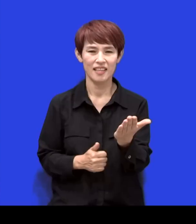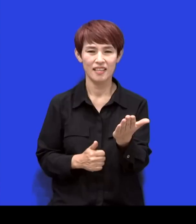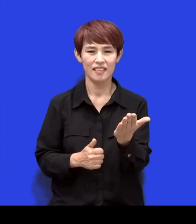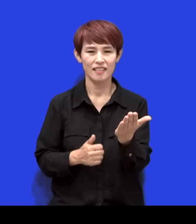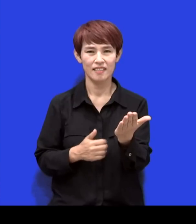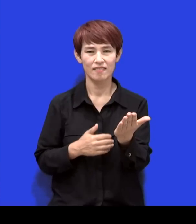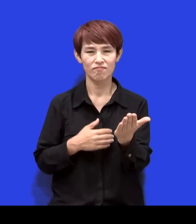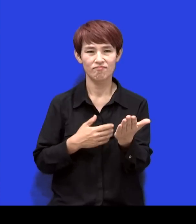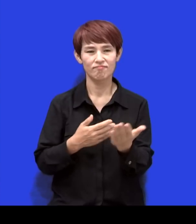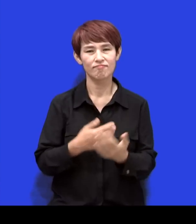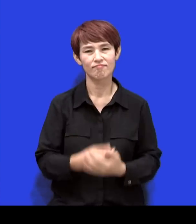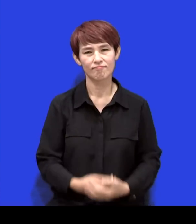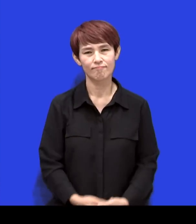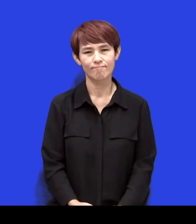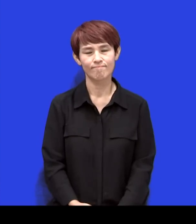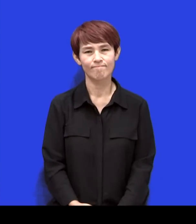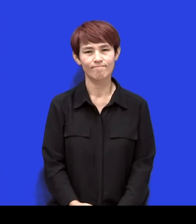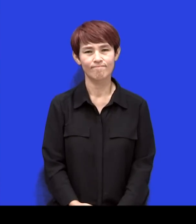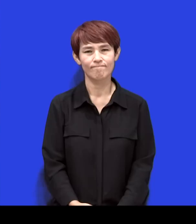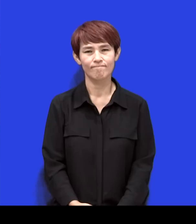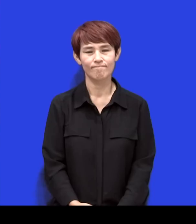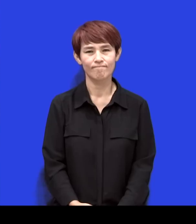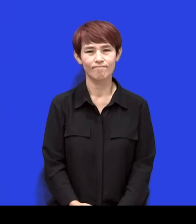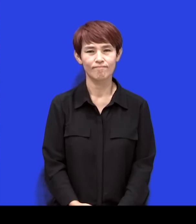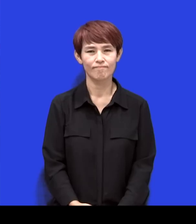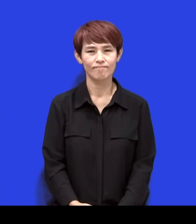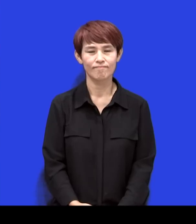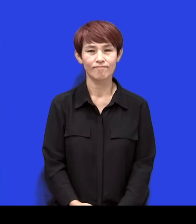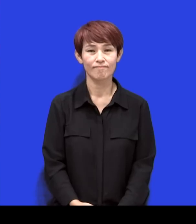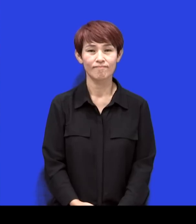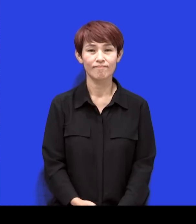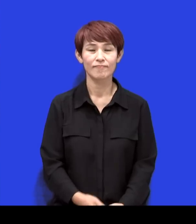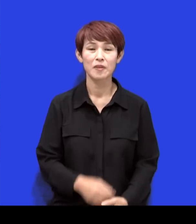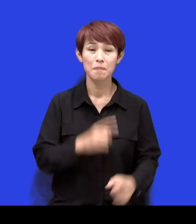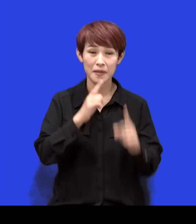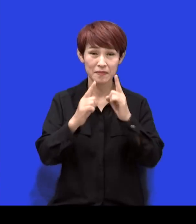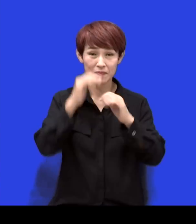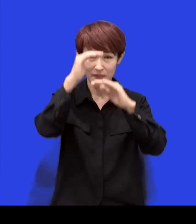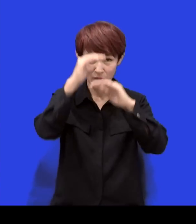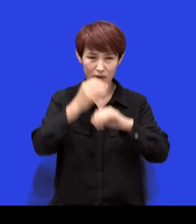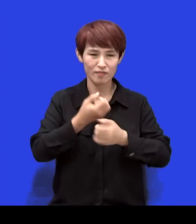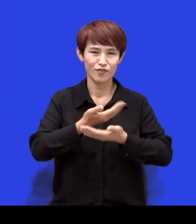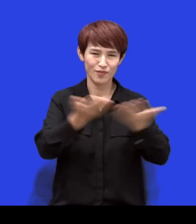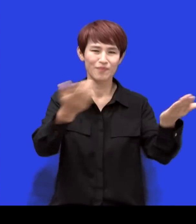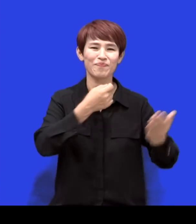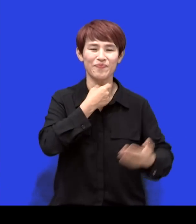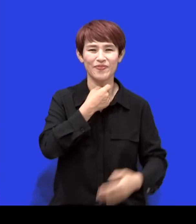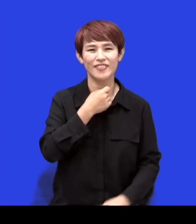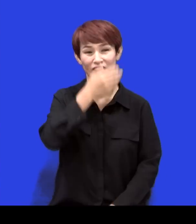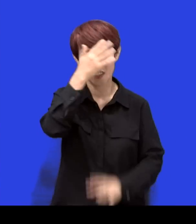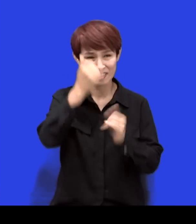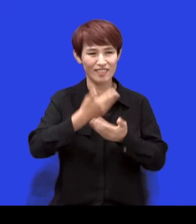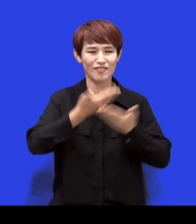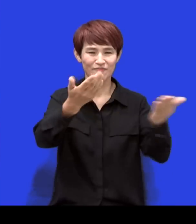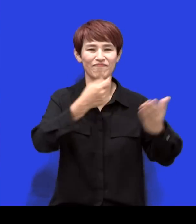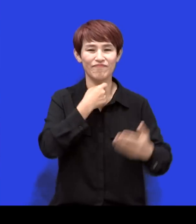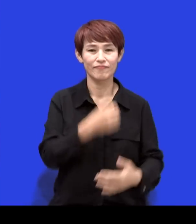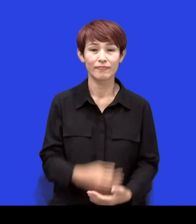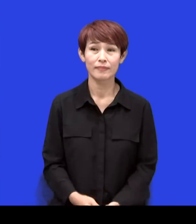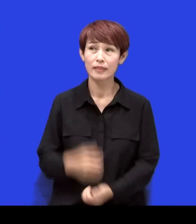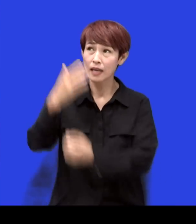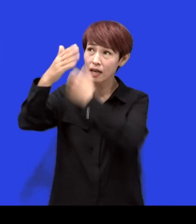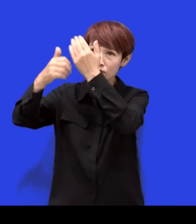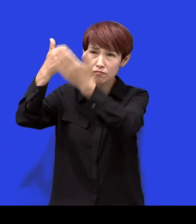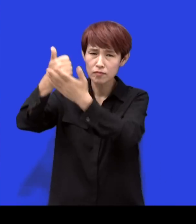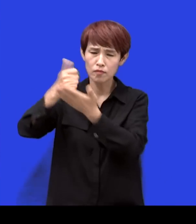그걸 좀 나누고 싶었죠. 저도 그 말이 항상 힘이 됐으니까. 예, 그런 말씀을 이게 청년들에게 나누고 싶어요. 예. 하나님께서 왜